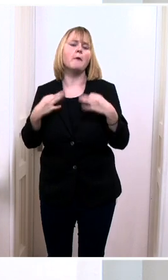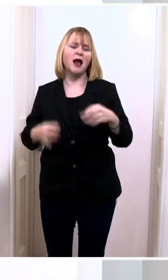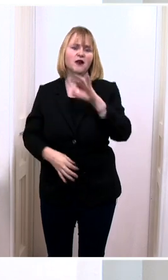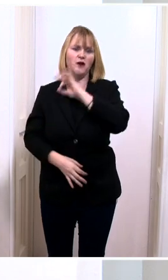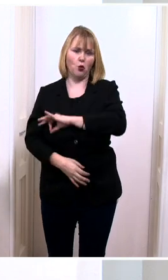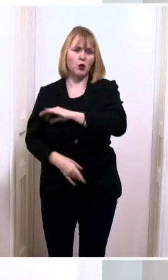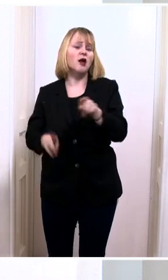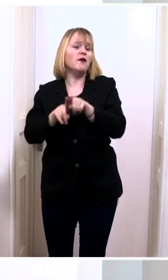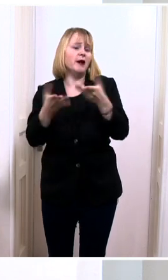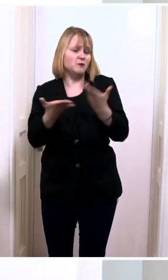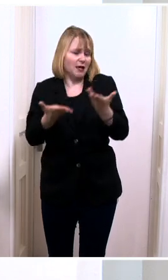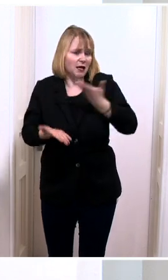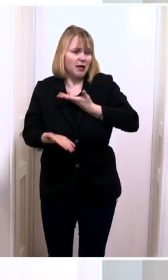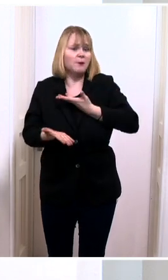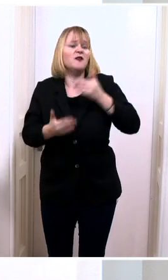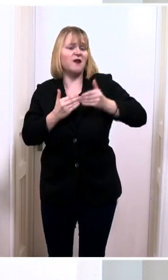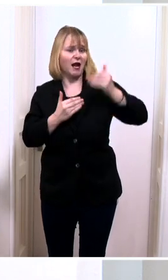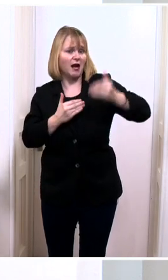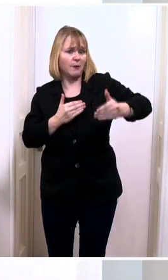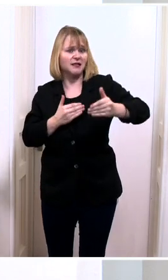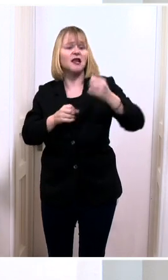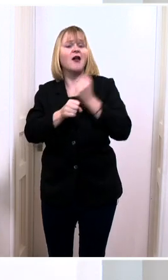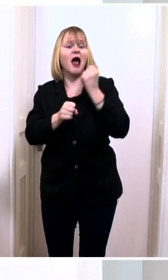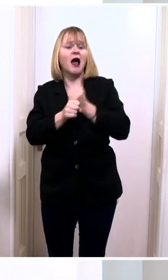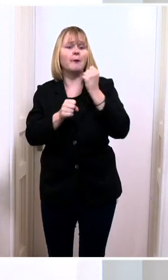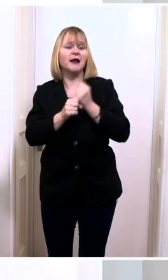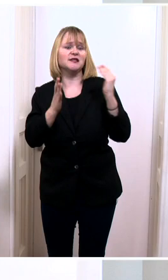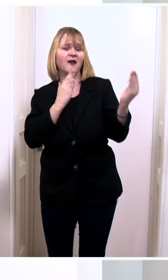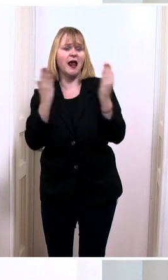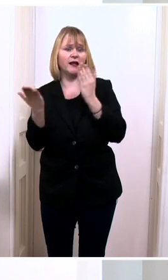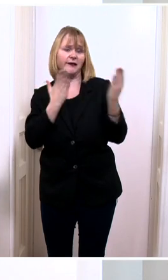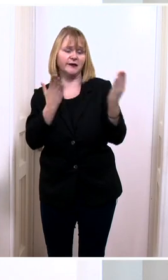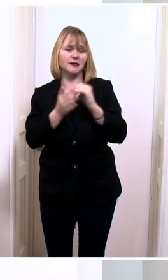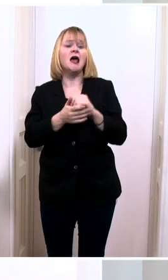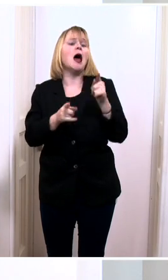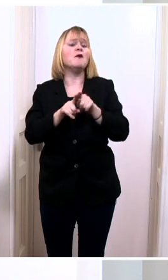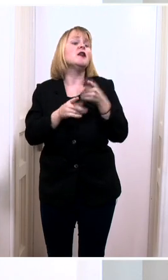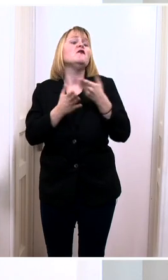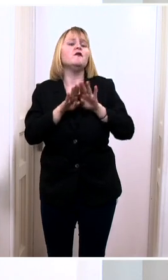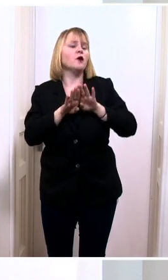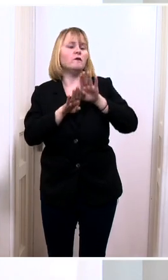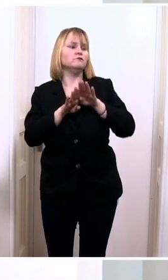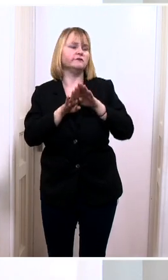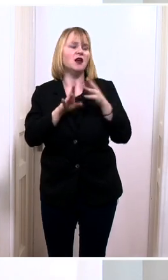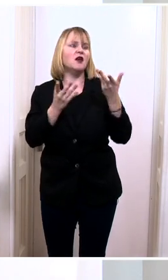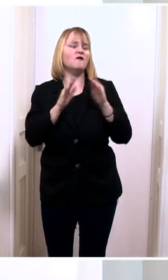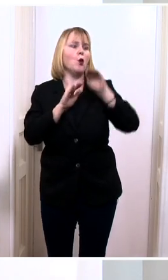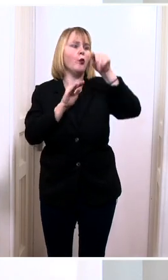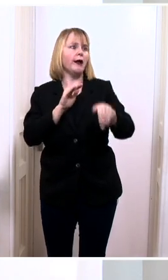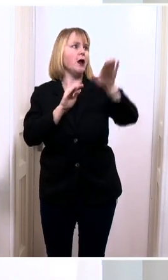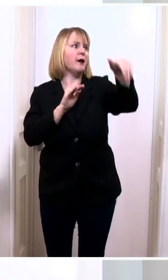regelmäßige Arbeitsverhältnisse sind, dann kann man das festmachen. Wenn es aber quasi sehr unregelmäßige sind, dann ist es eben auch